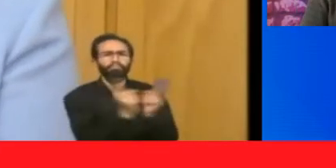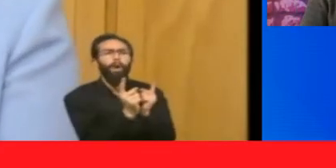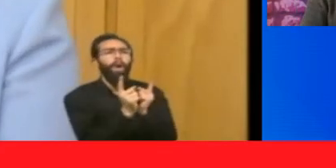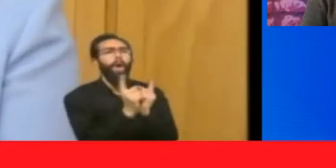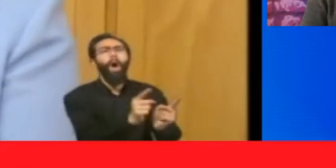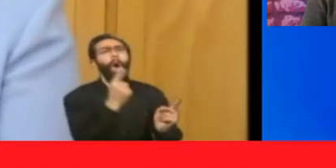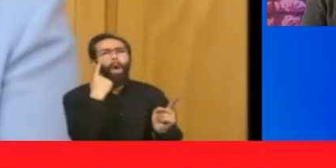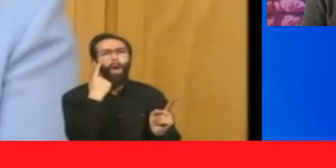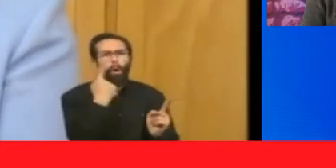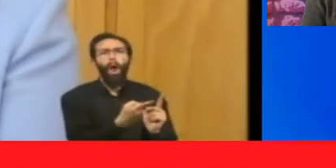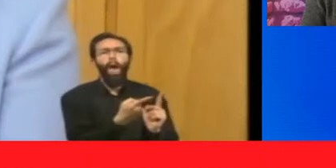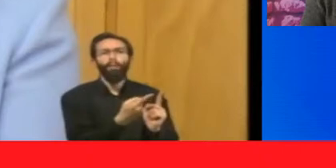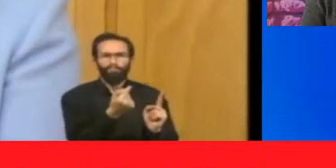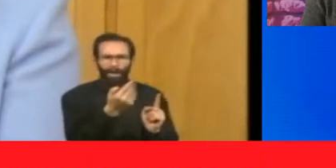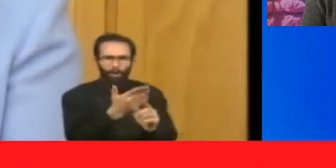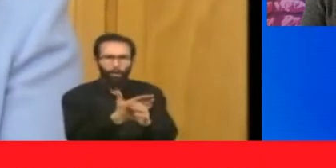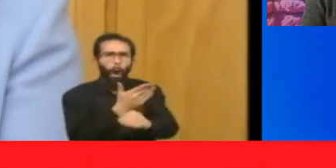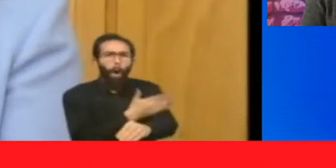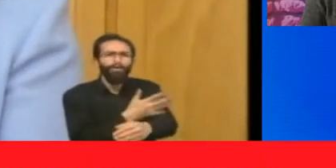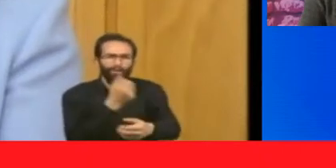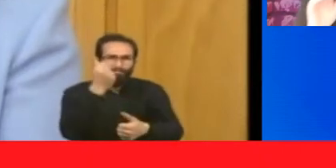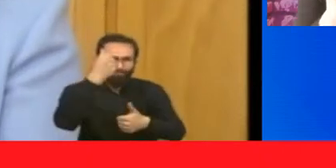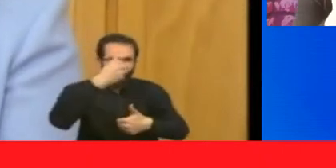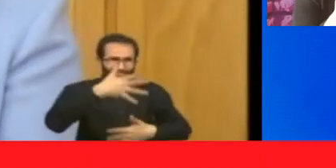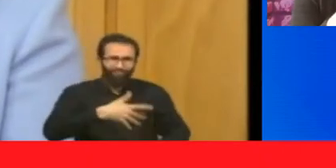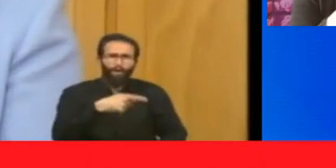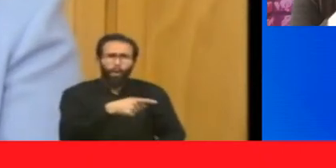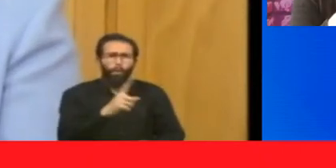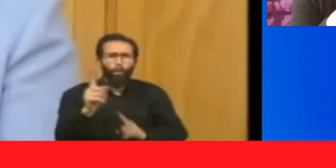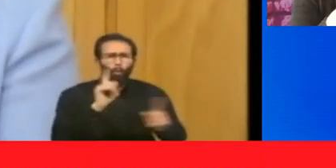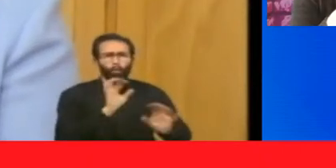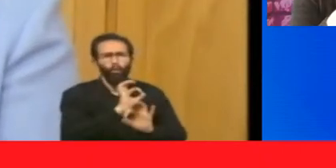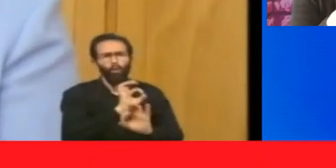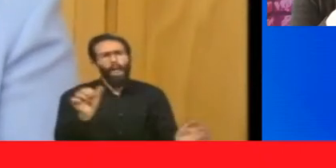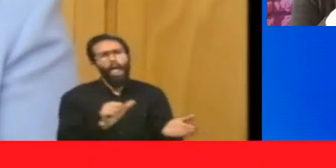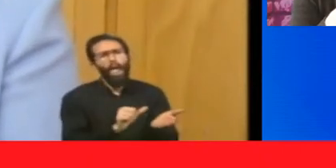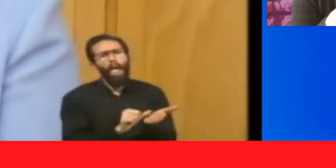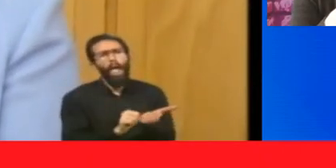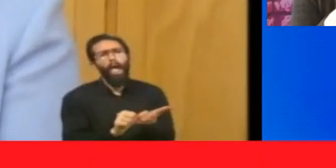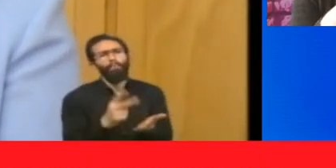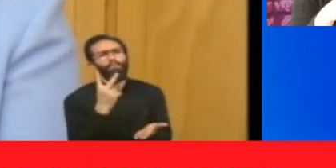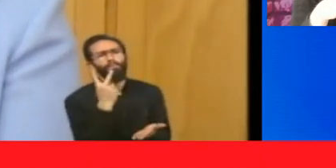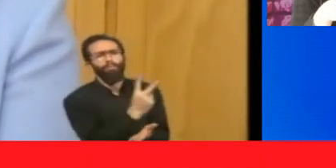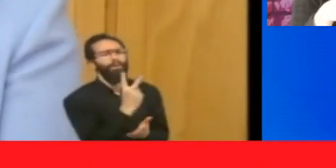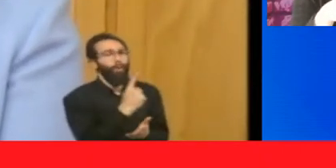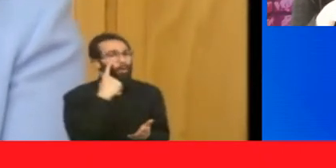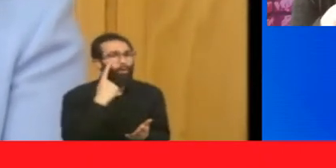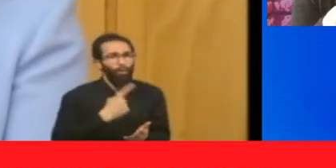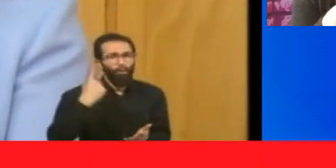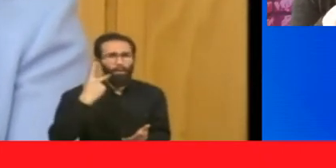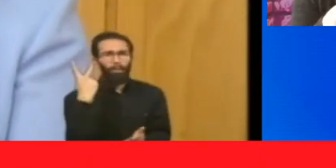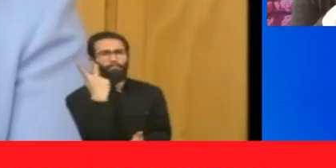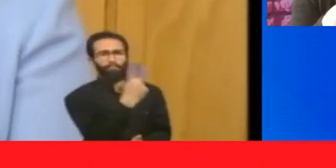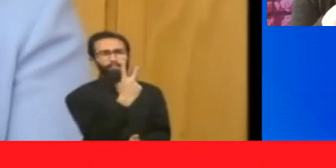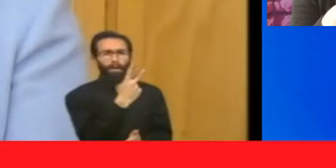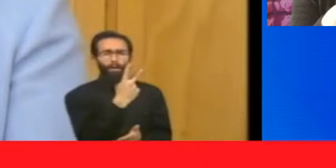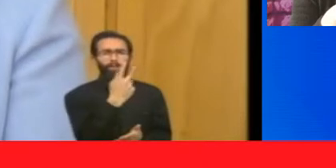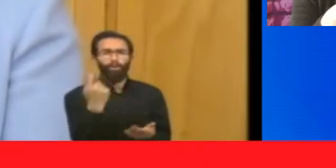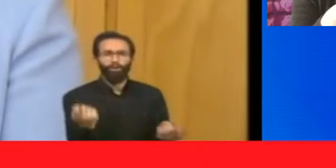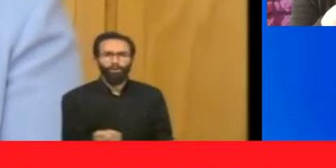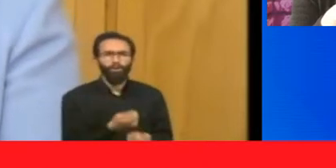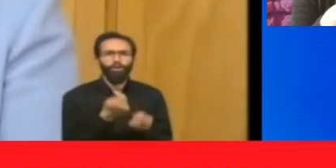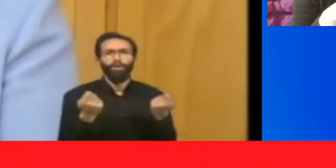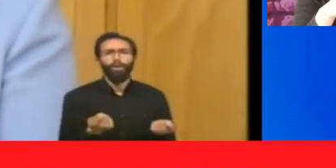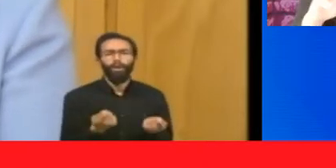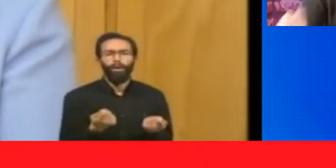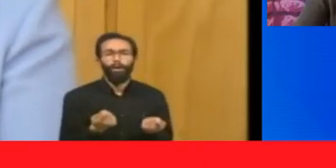haksızlıklardır, hukuksuzluklardır. Tek icraatları bu iktidarın bugüne kadar yapmış olduğu icraatlar, huzur